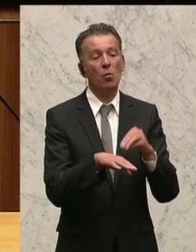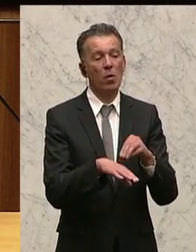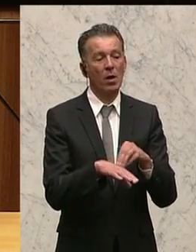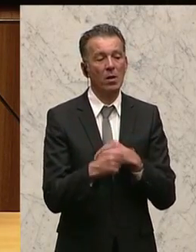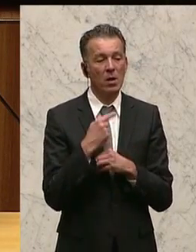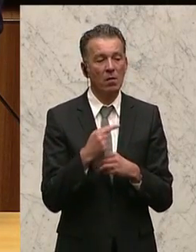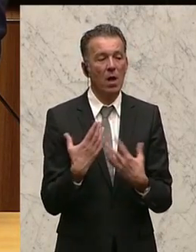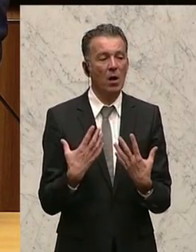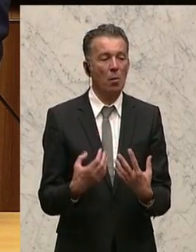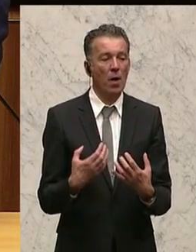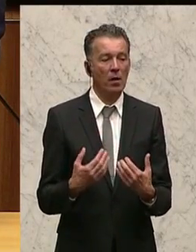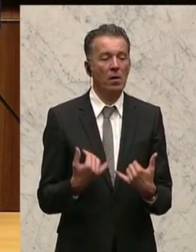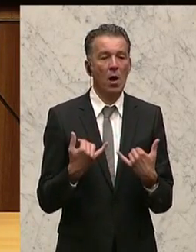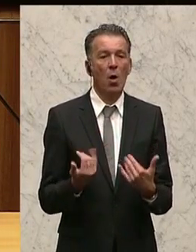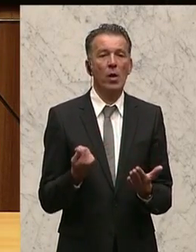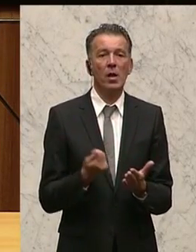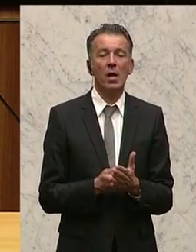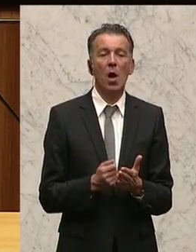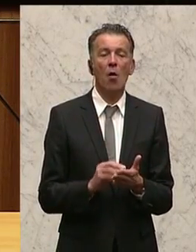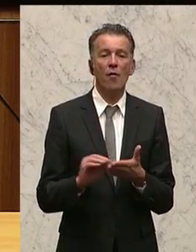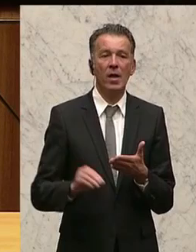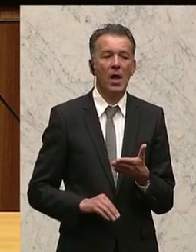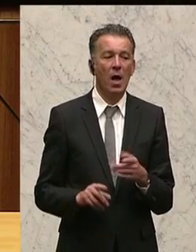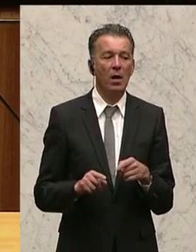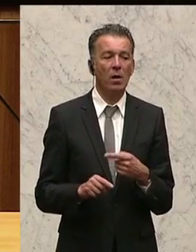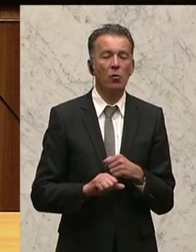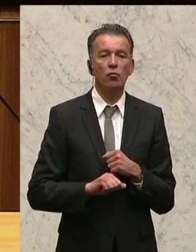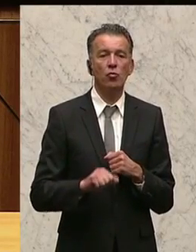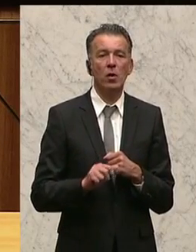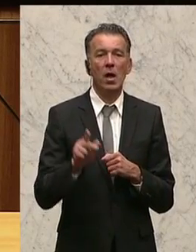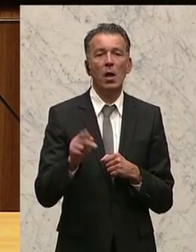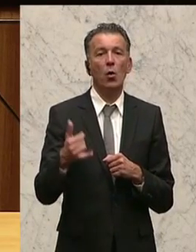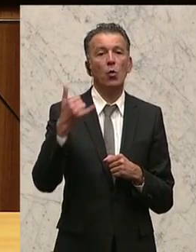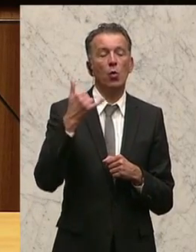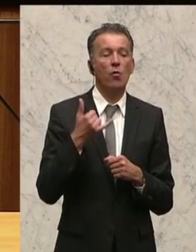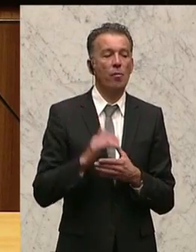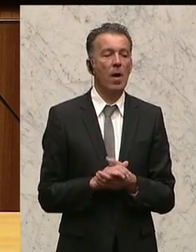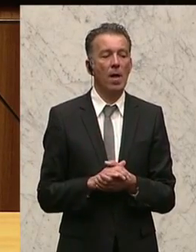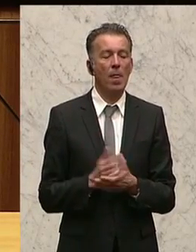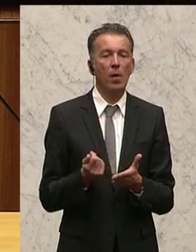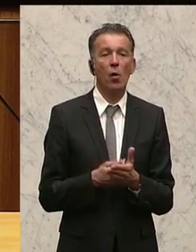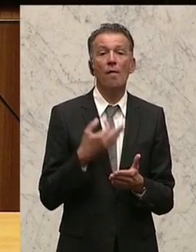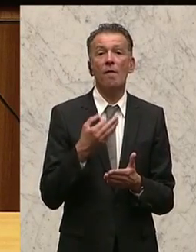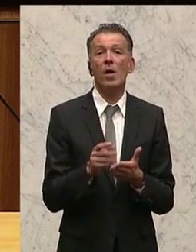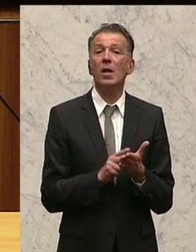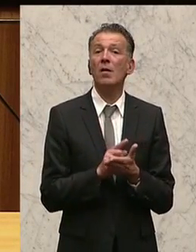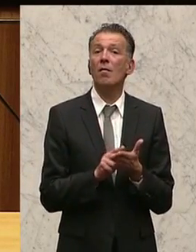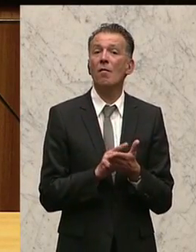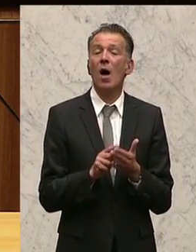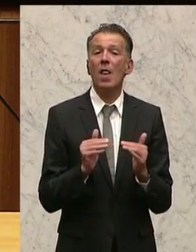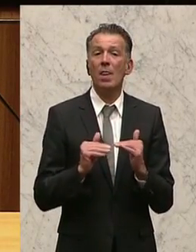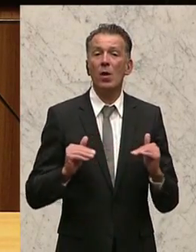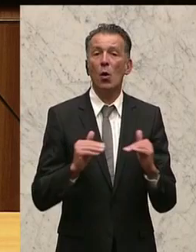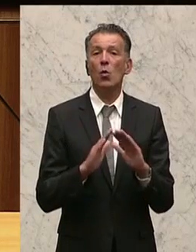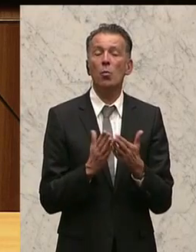der Praxis, wenn man heute einen Kaufvertrag abschließt, dann rufen relativ schnell die Klienten einmal an und der Käufer fragt, naja, wann werde ich denn endlich ins